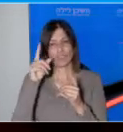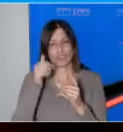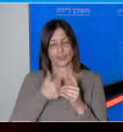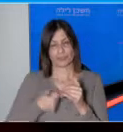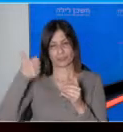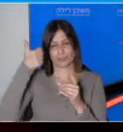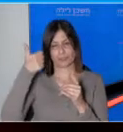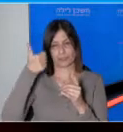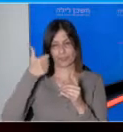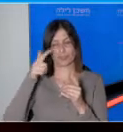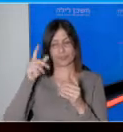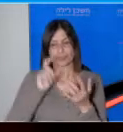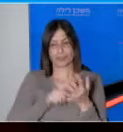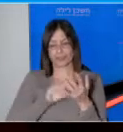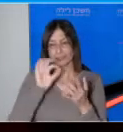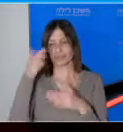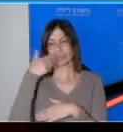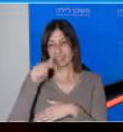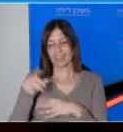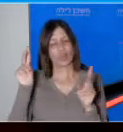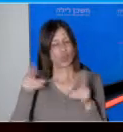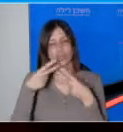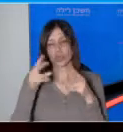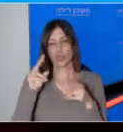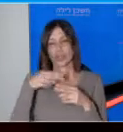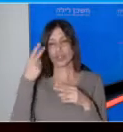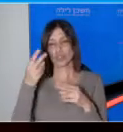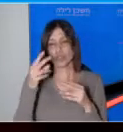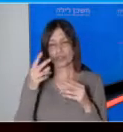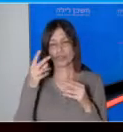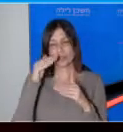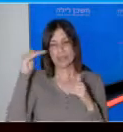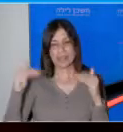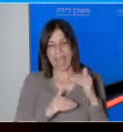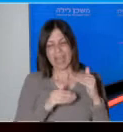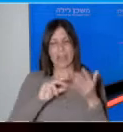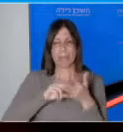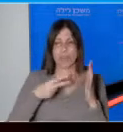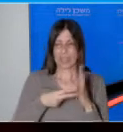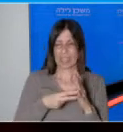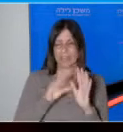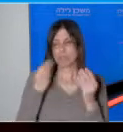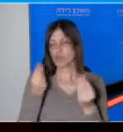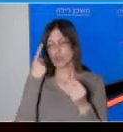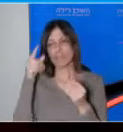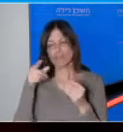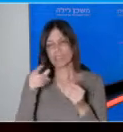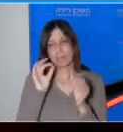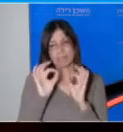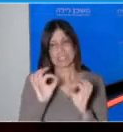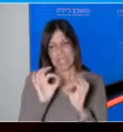בראש התביעה של מדינת ישראל, לא יכול להיות כפוף לפוליטיקאים, ואם מישהו חושב שזה